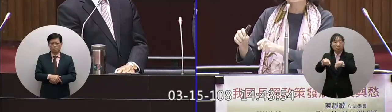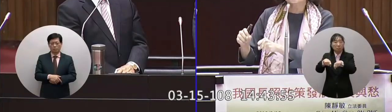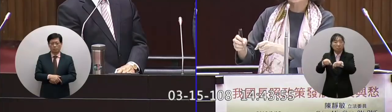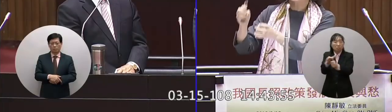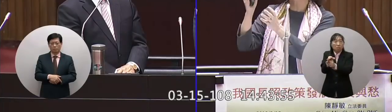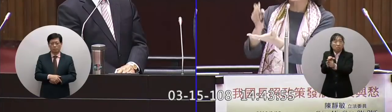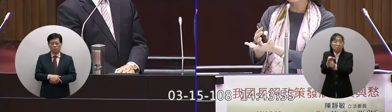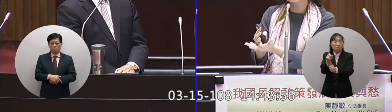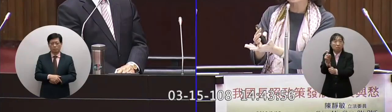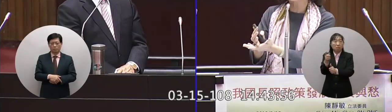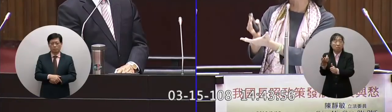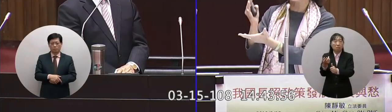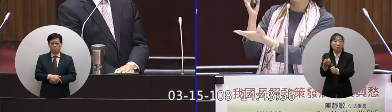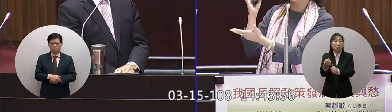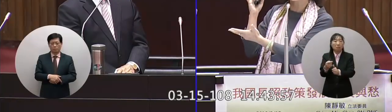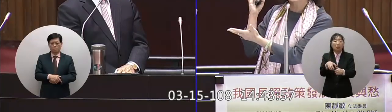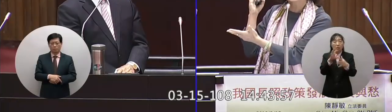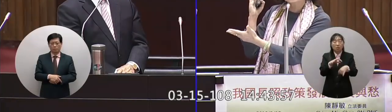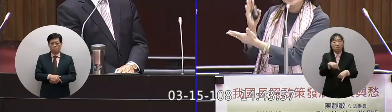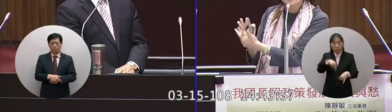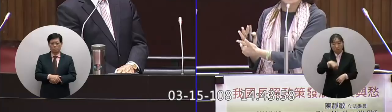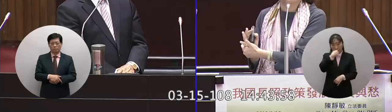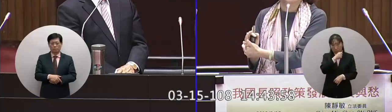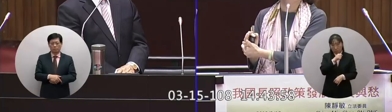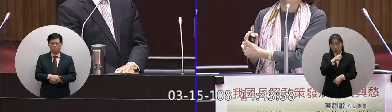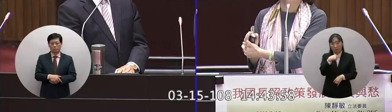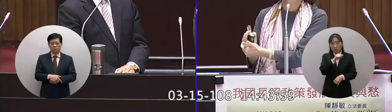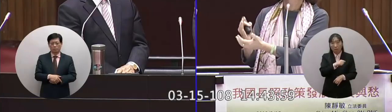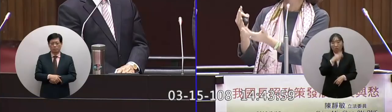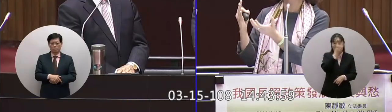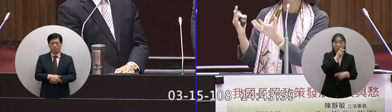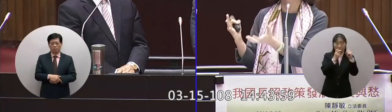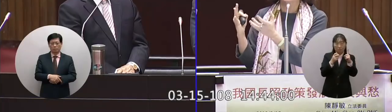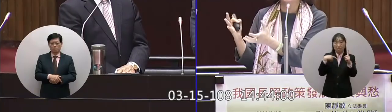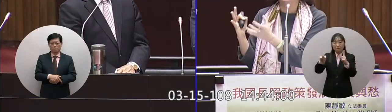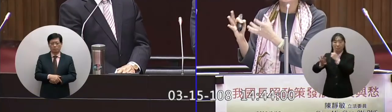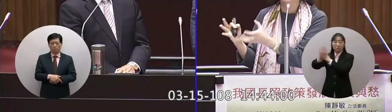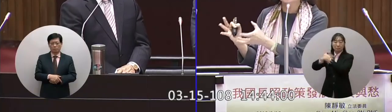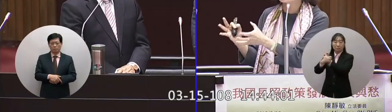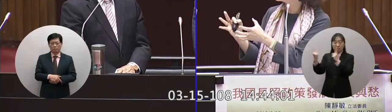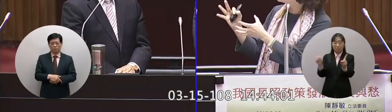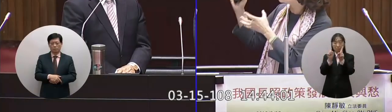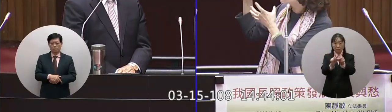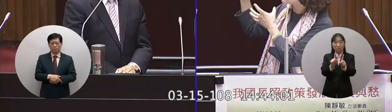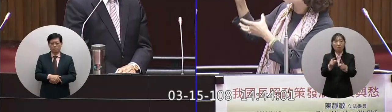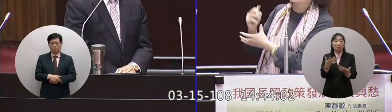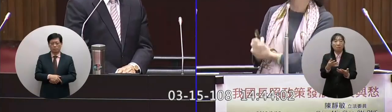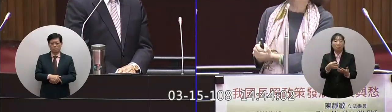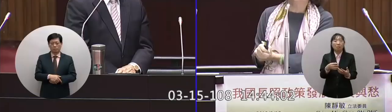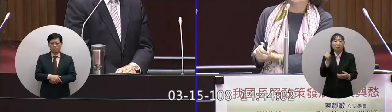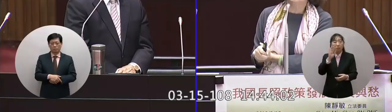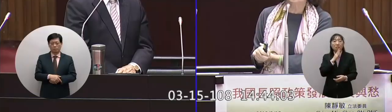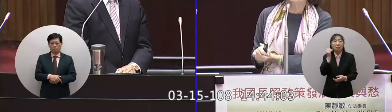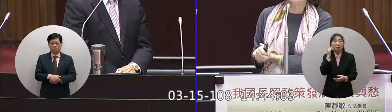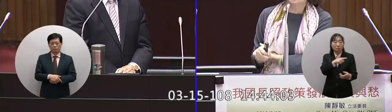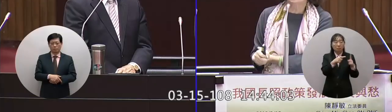被绑死了，一个本籍照护人员才能够聘一个外籍照护人员，所以他根本没有足够的照护人力来提供